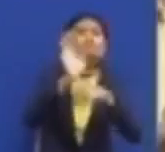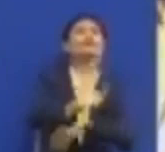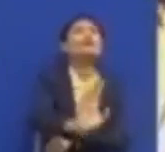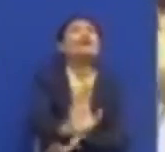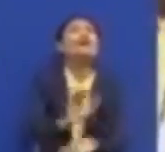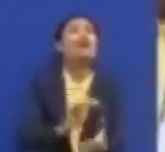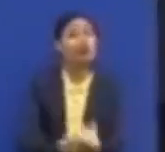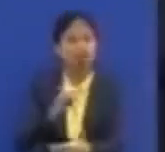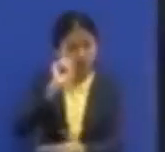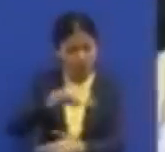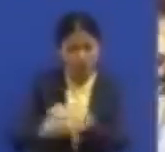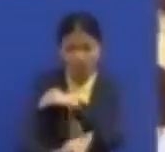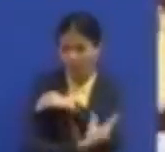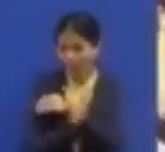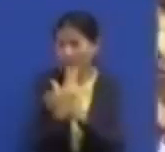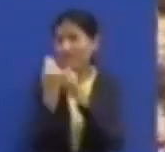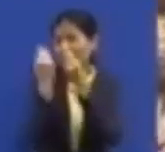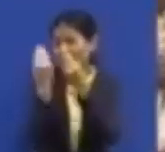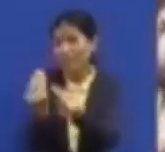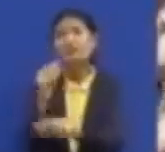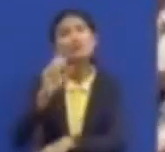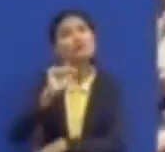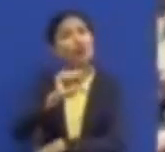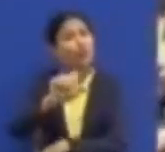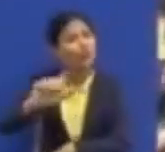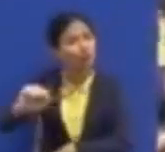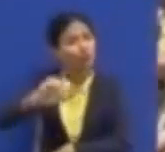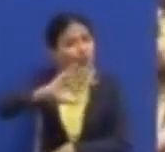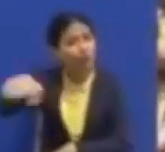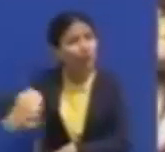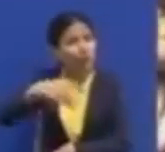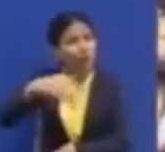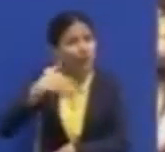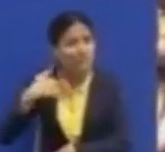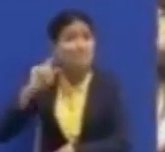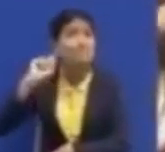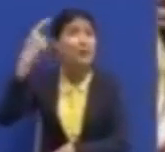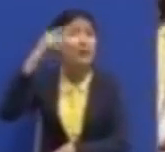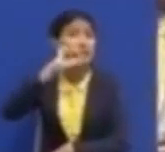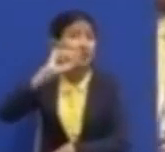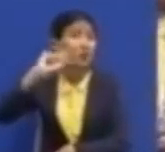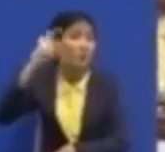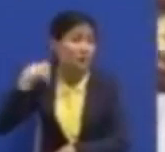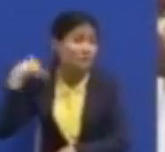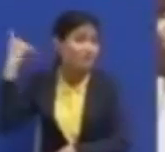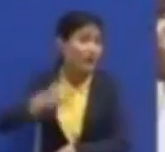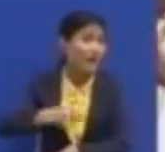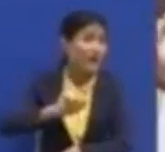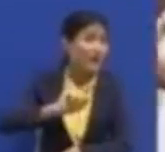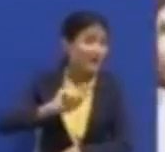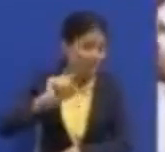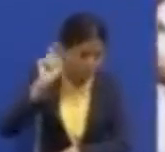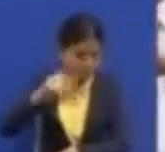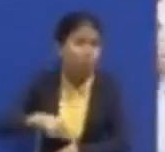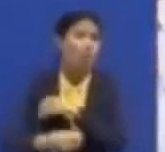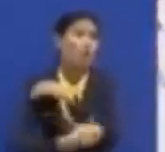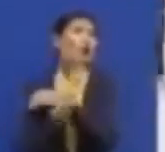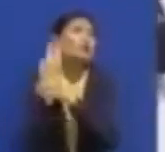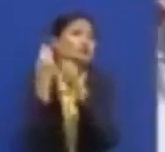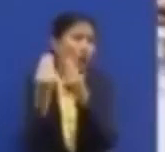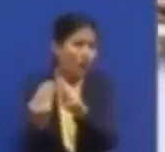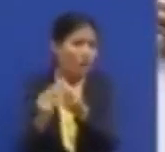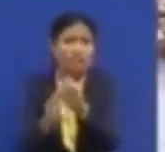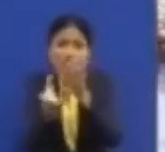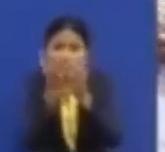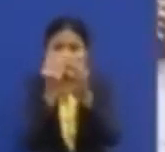าสผู้แทนราษฎรที่เป็นเข้ามาศึกษาใหม่ต้องยอมรับว่าเที่ยวนี้ผู้แทนราษฎรคนใหม่นี่เข้าม